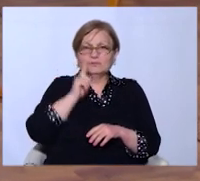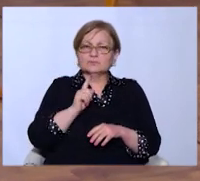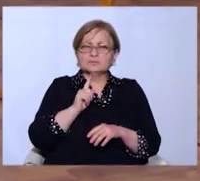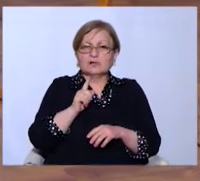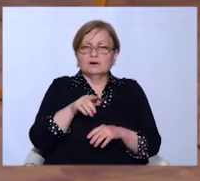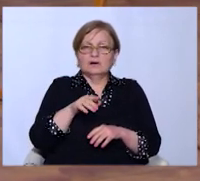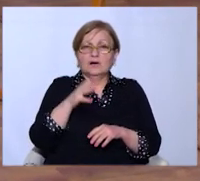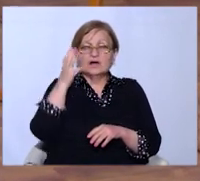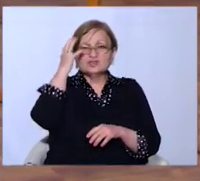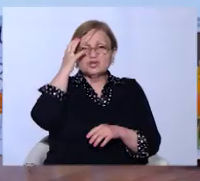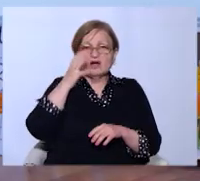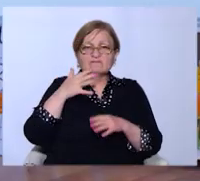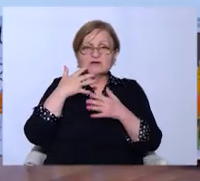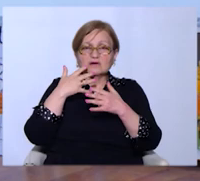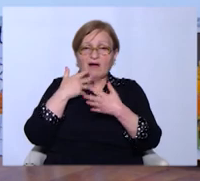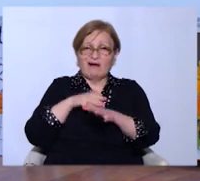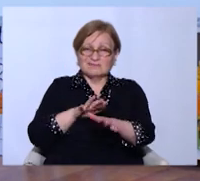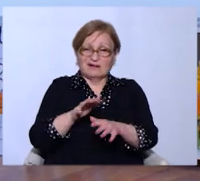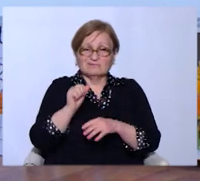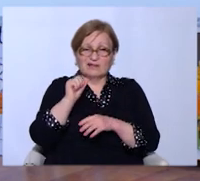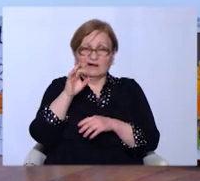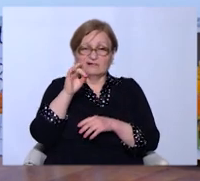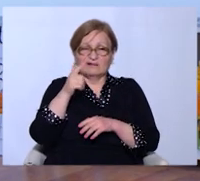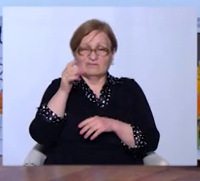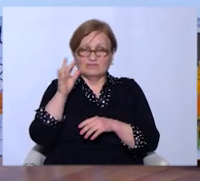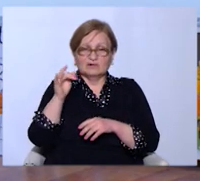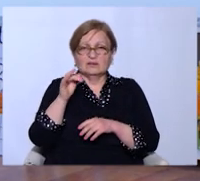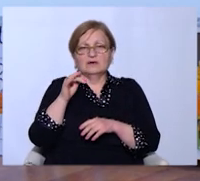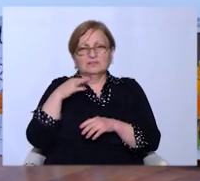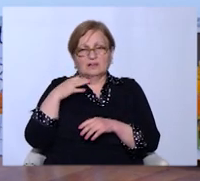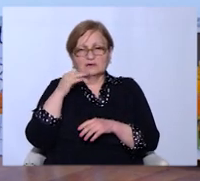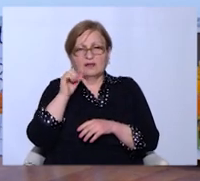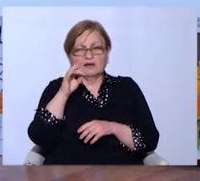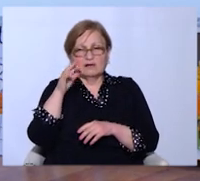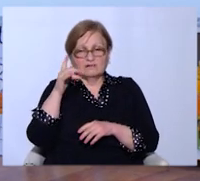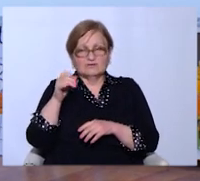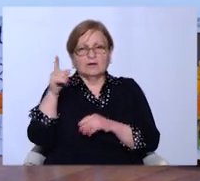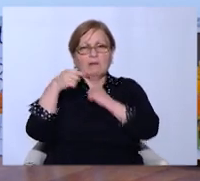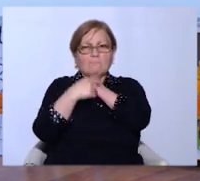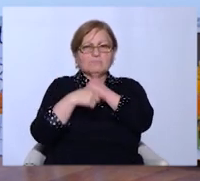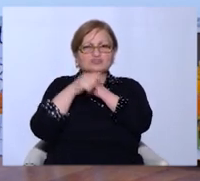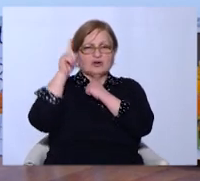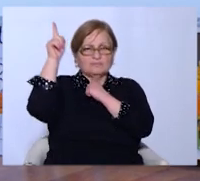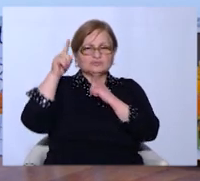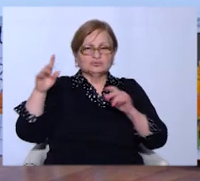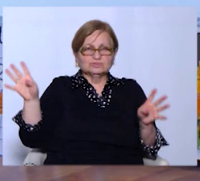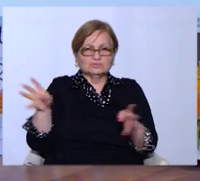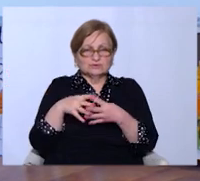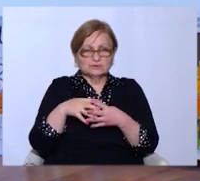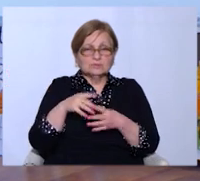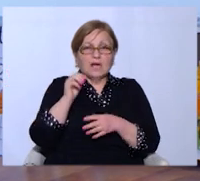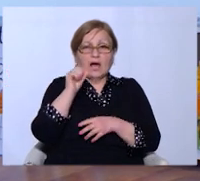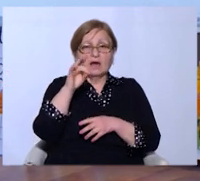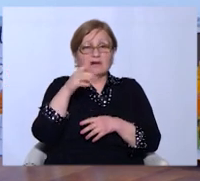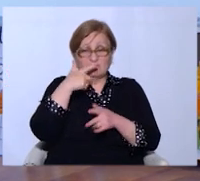ამაზე. შავი არ აგვი და თეთრი არ აგვი მოგეხსენებათ შავის და ხევსურეთის არ აგვის შესართავი არის. ხოლო არ აგვი ქართულ